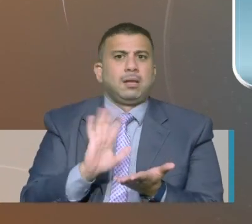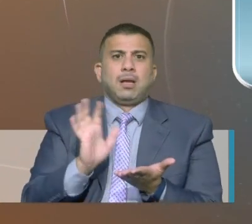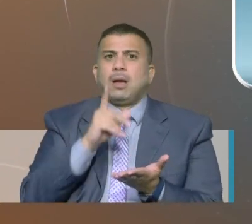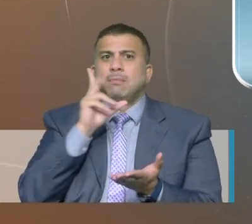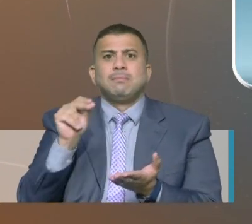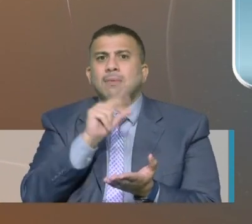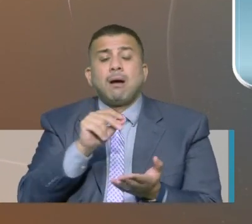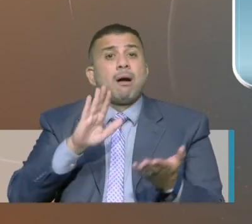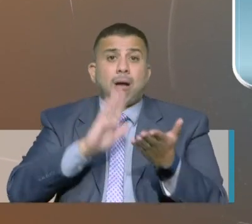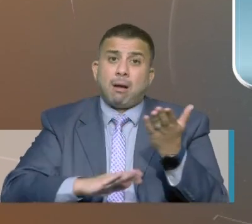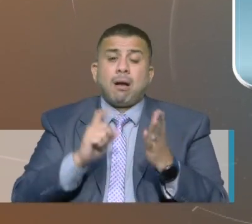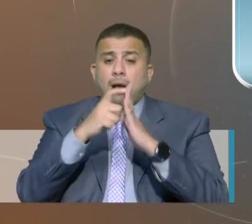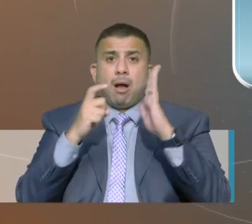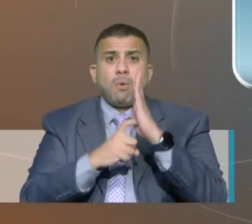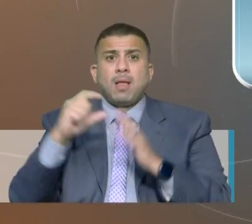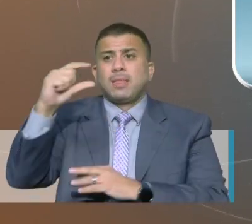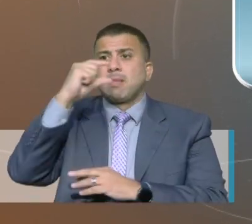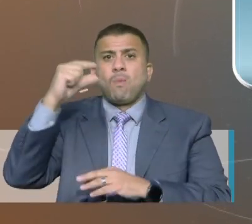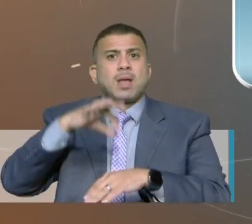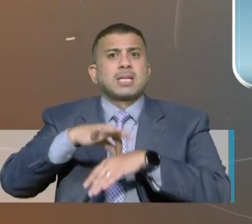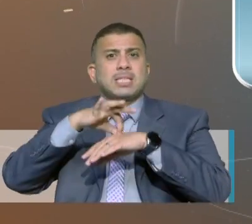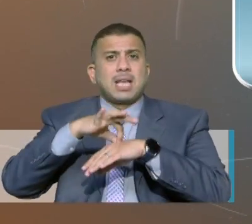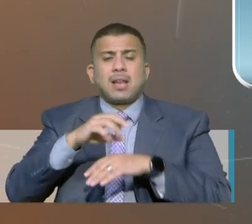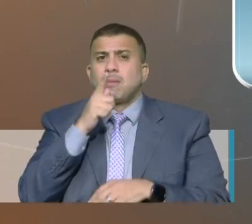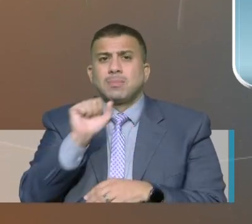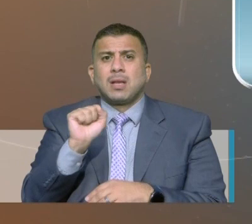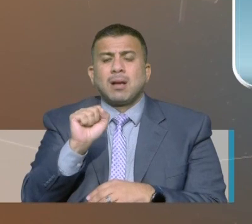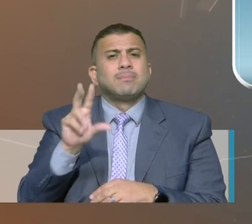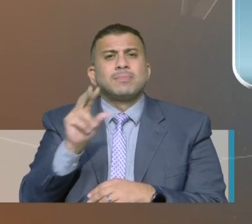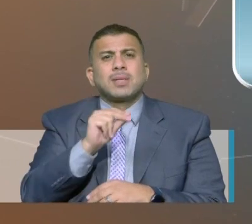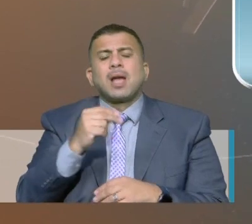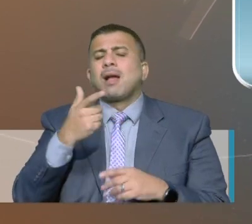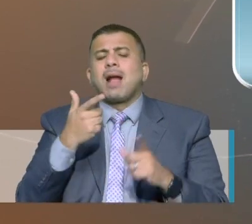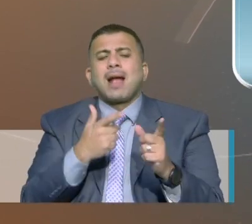انتهاكا جسيما للقانون الدولي الانساني وبمثابة